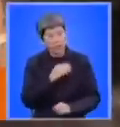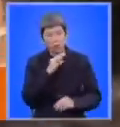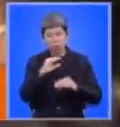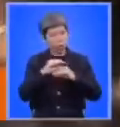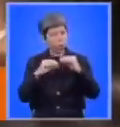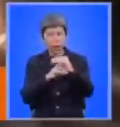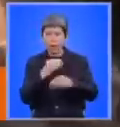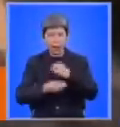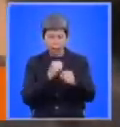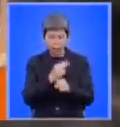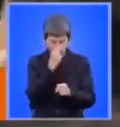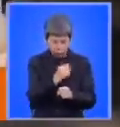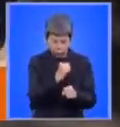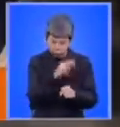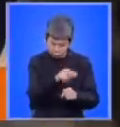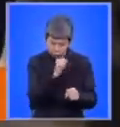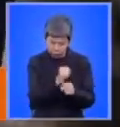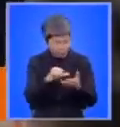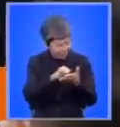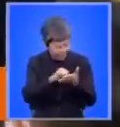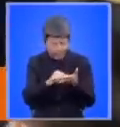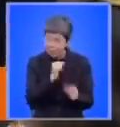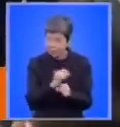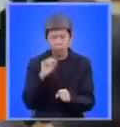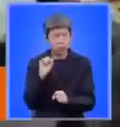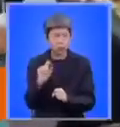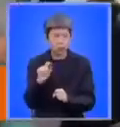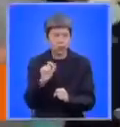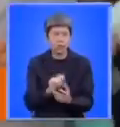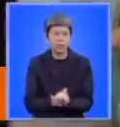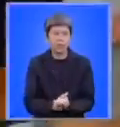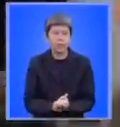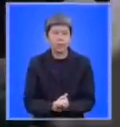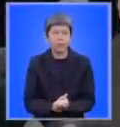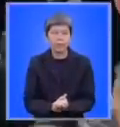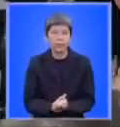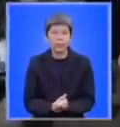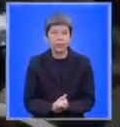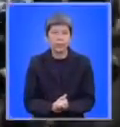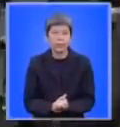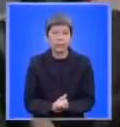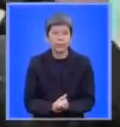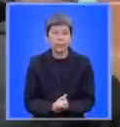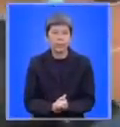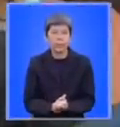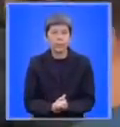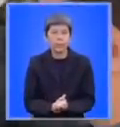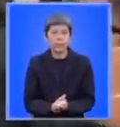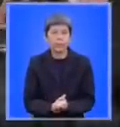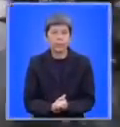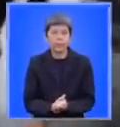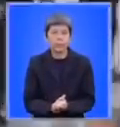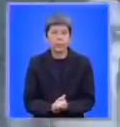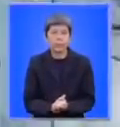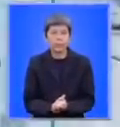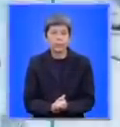มการค้าภายในจะเร่งตรวจสอบและแก้ไขอย่างเร่งด่วนค่ะ าศทั้ง